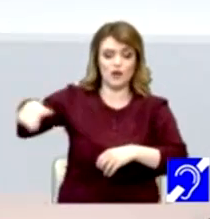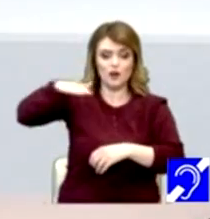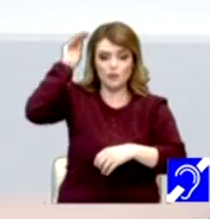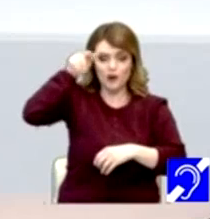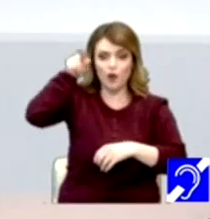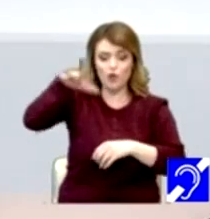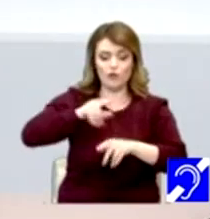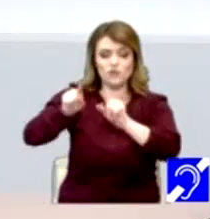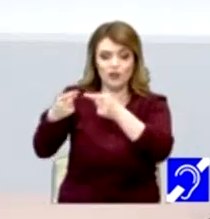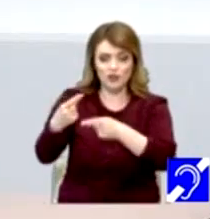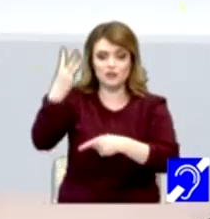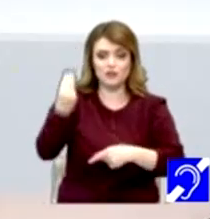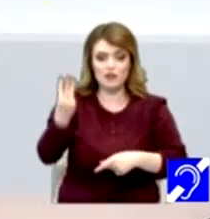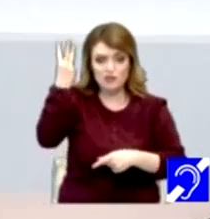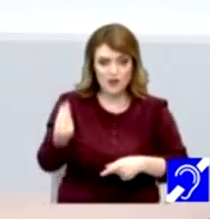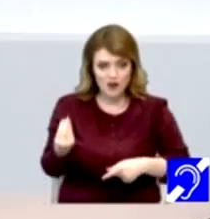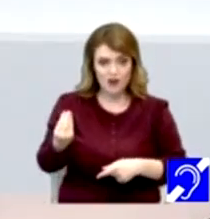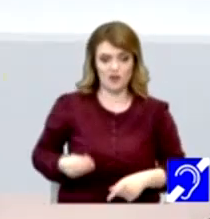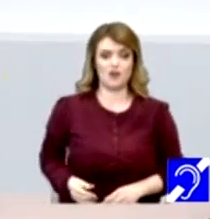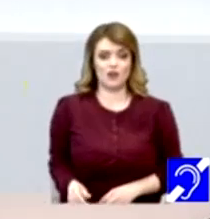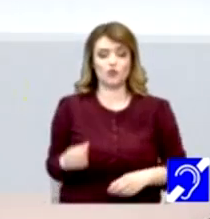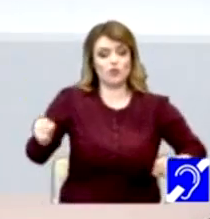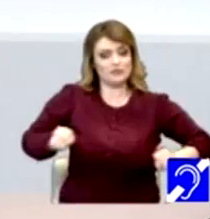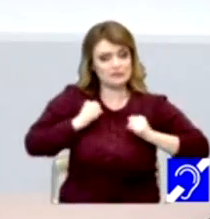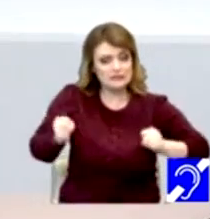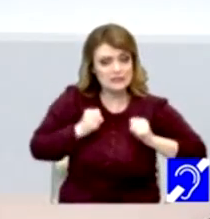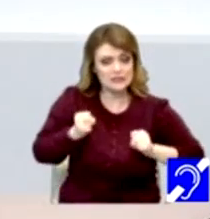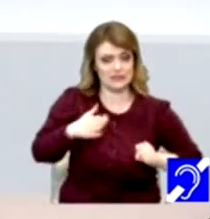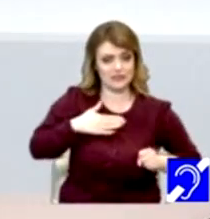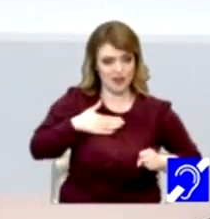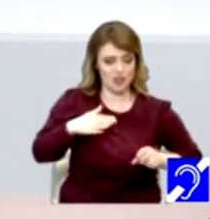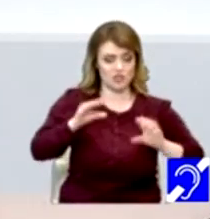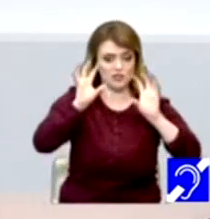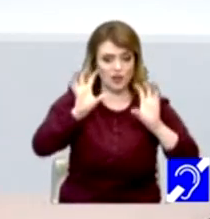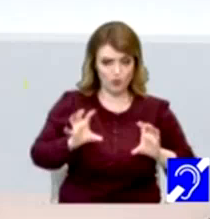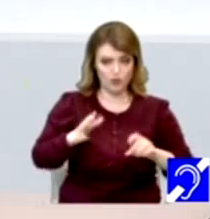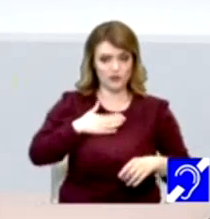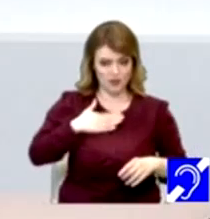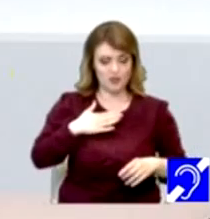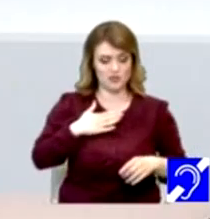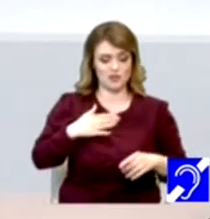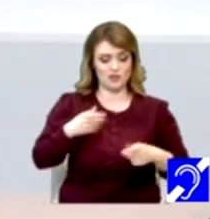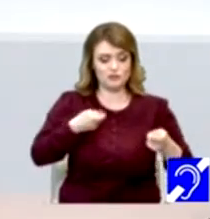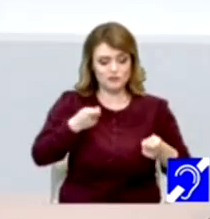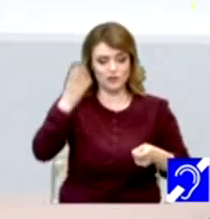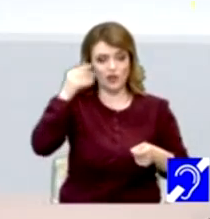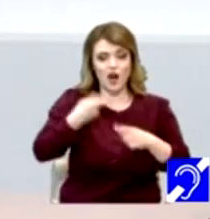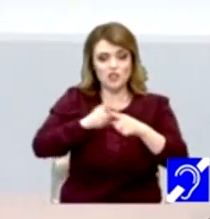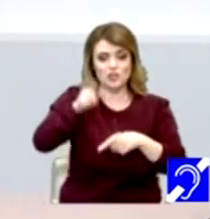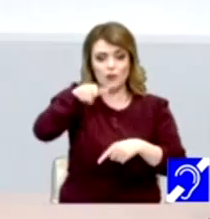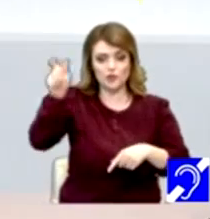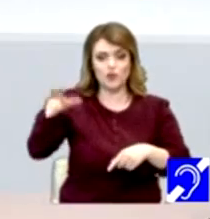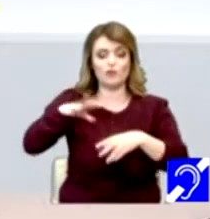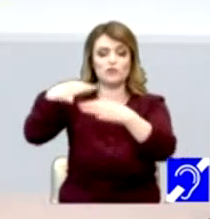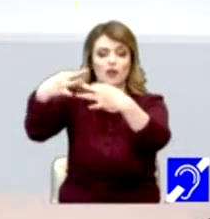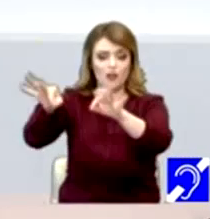de 3 zile, dar cu efortul autorităților constituționale, aceste persoane au fost eliberate.